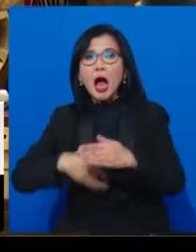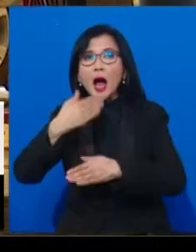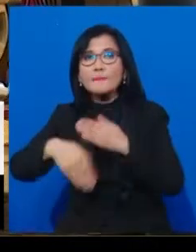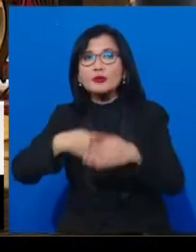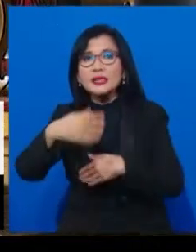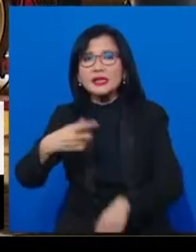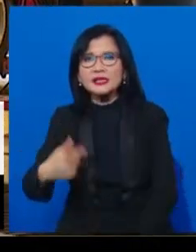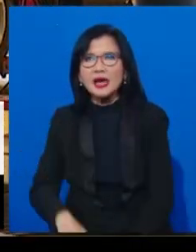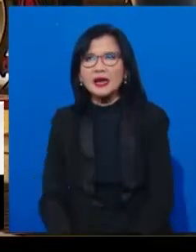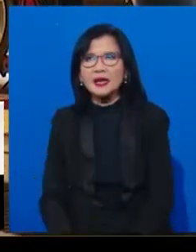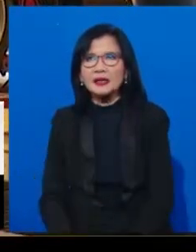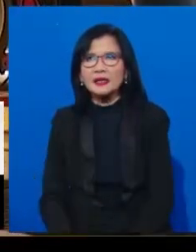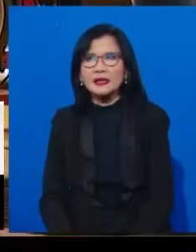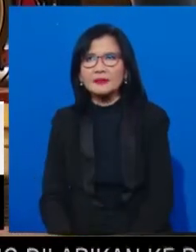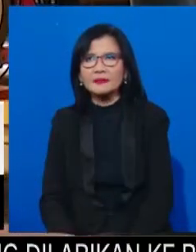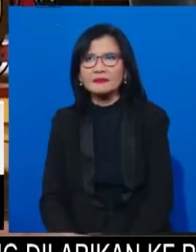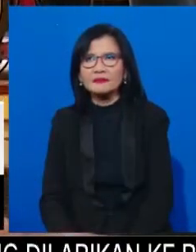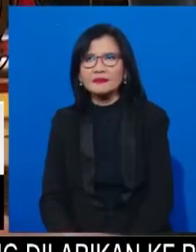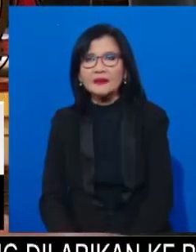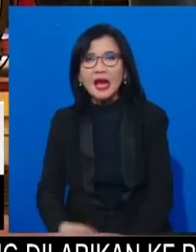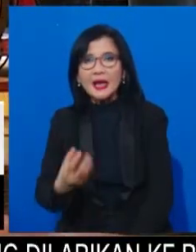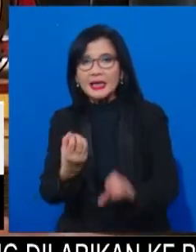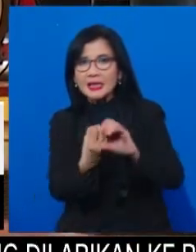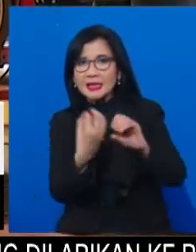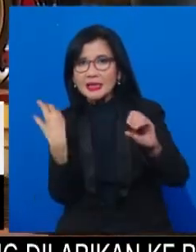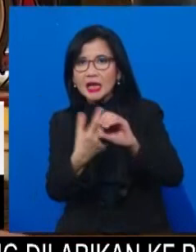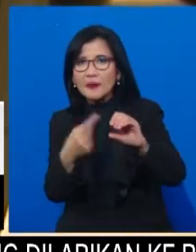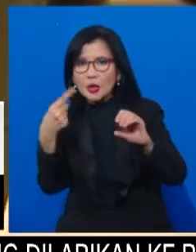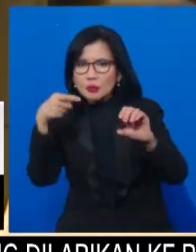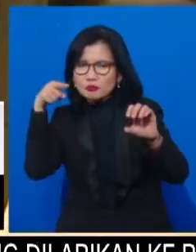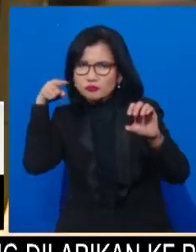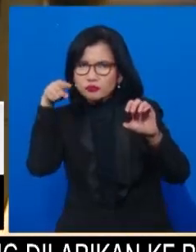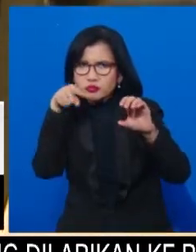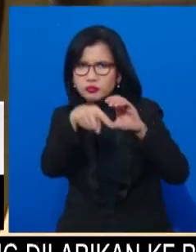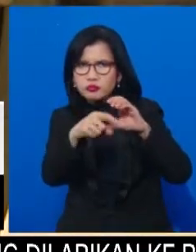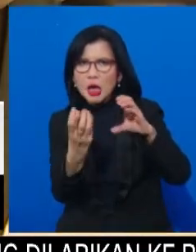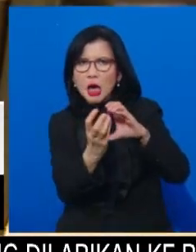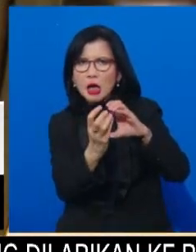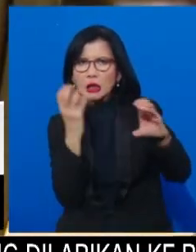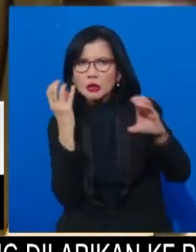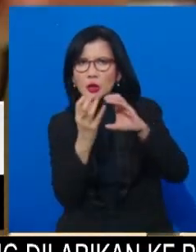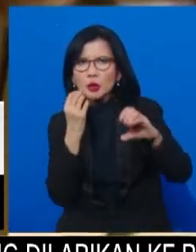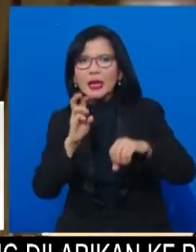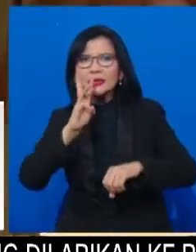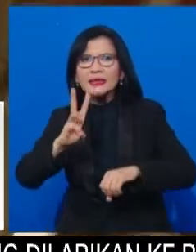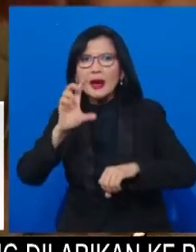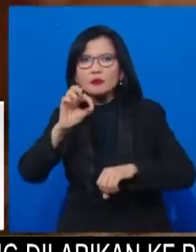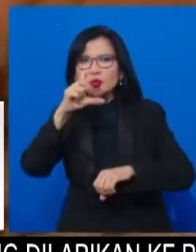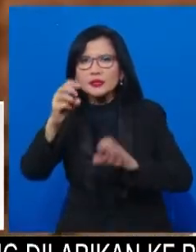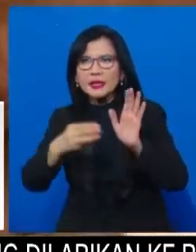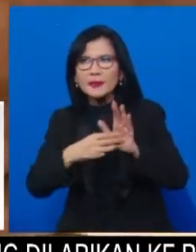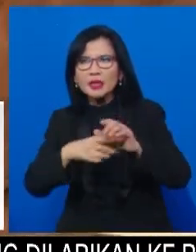ini probe-nya dimasukkan ke dalam knalpot ini ya. Itu harus benar-benar masuk 30 cm sekitar itu. Jadi